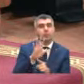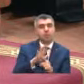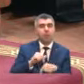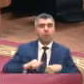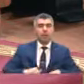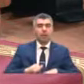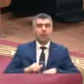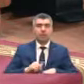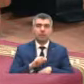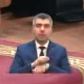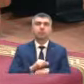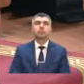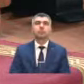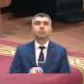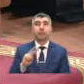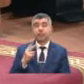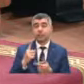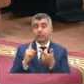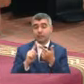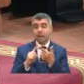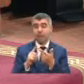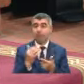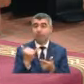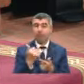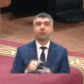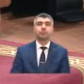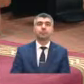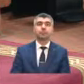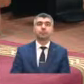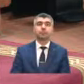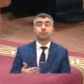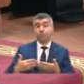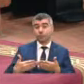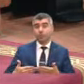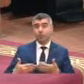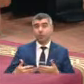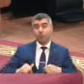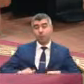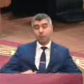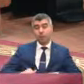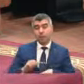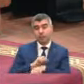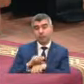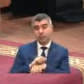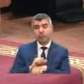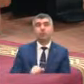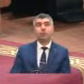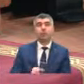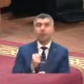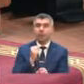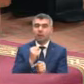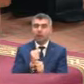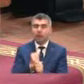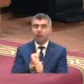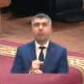الداخلية. النقطة الثانية واللي بغيت نشير لها هو أننا اليوم في وزارة الداخلية خدامين على